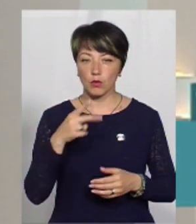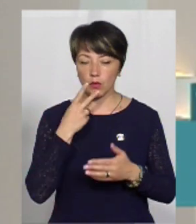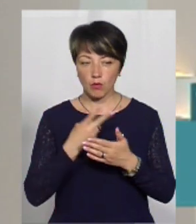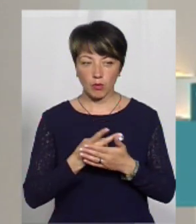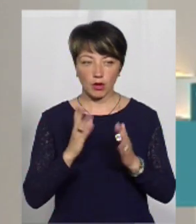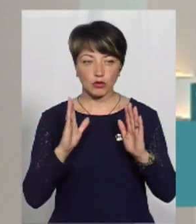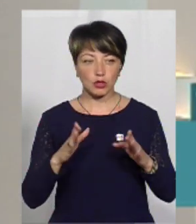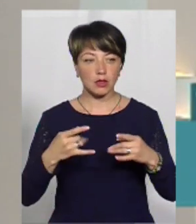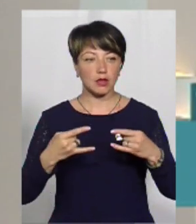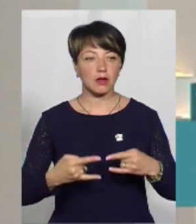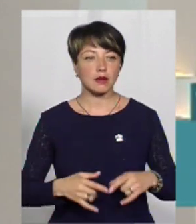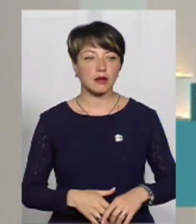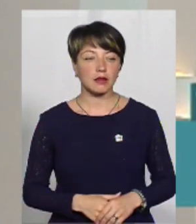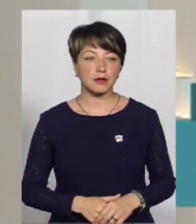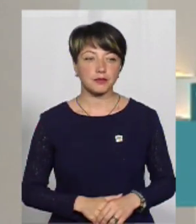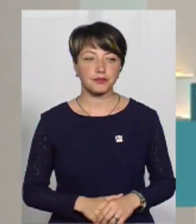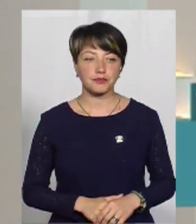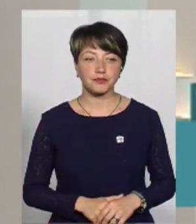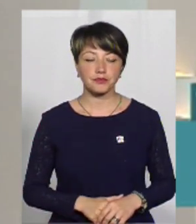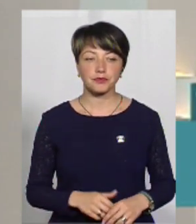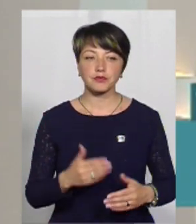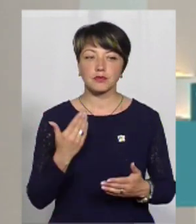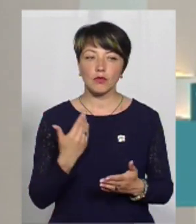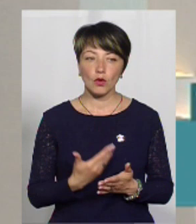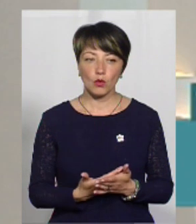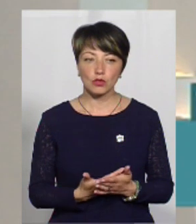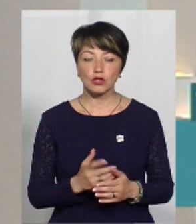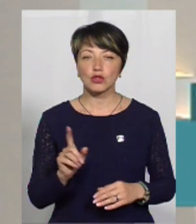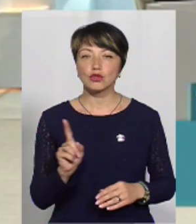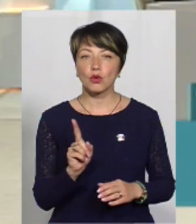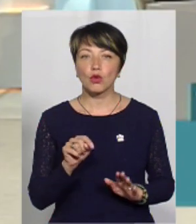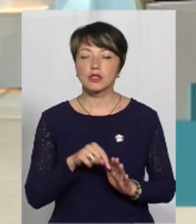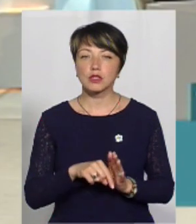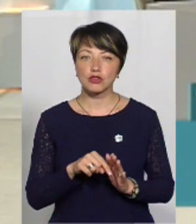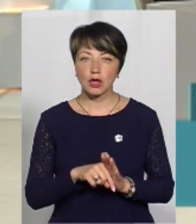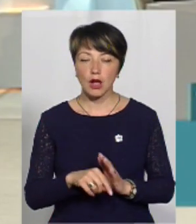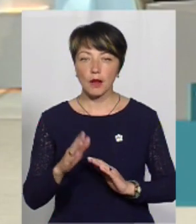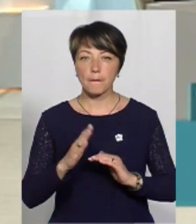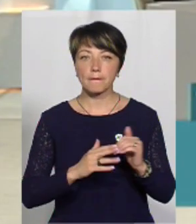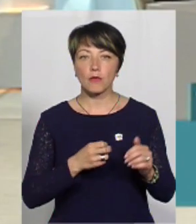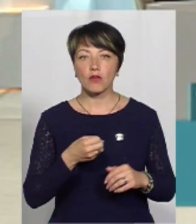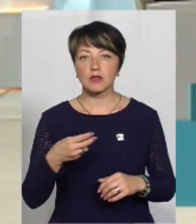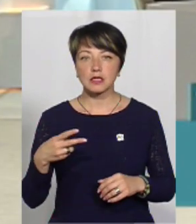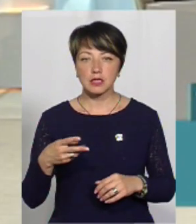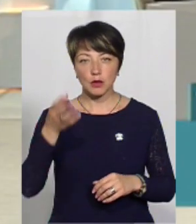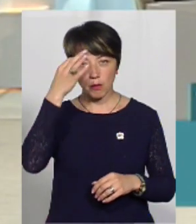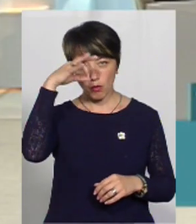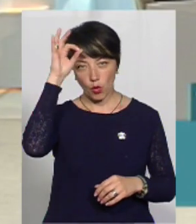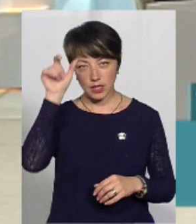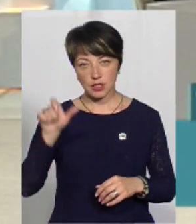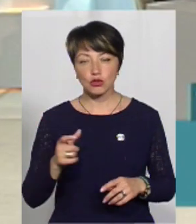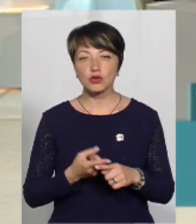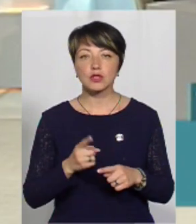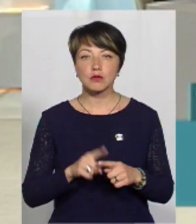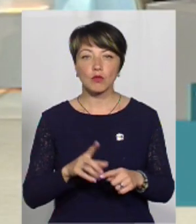якого побачите на екрані. Отже, панове, що означає професійний поліцейський?